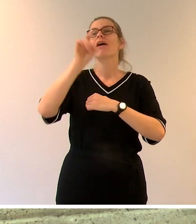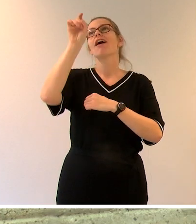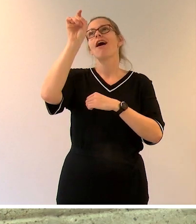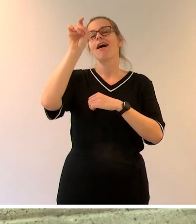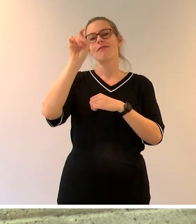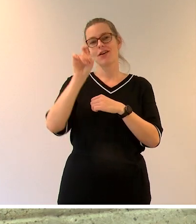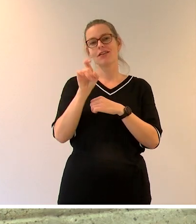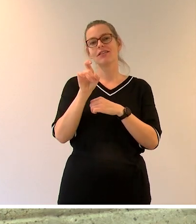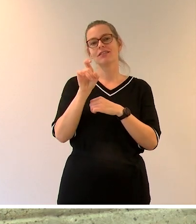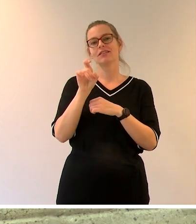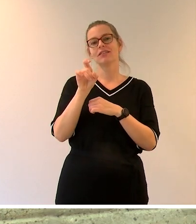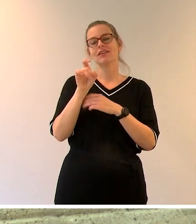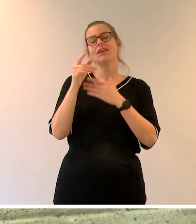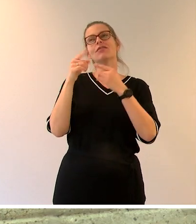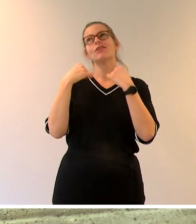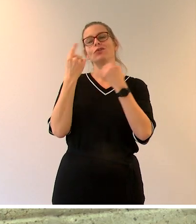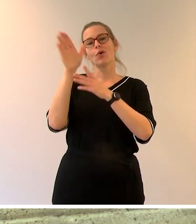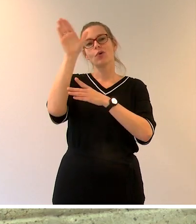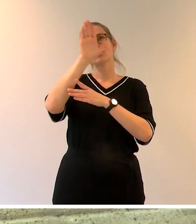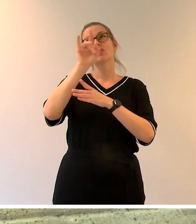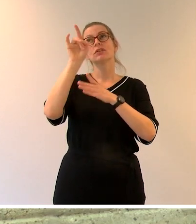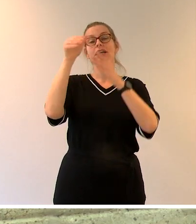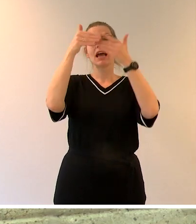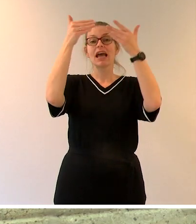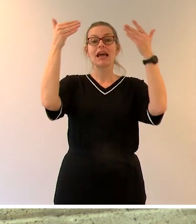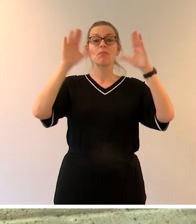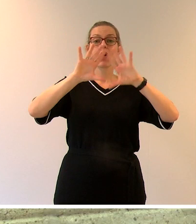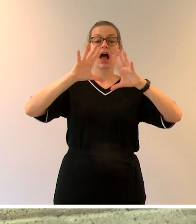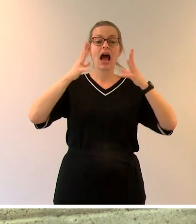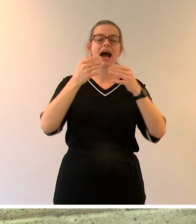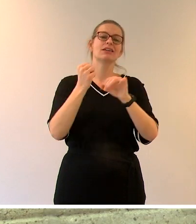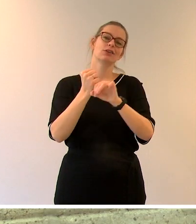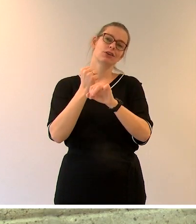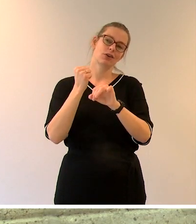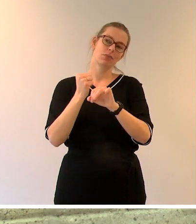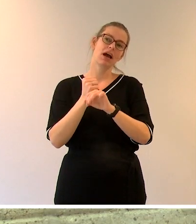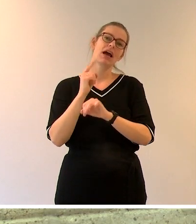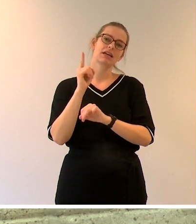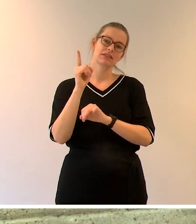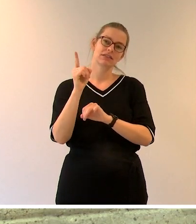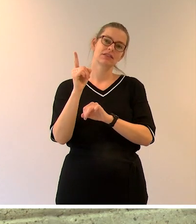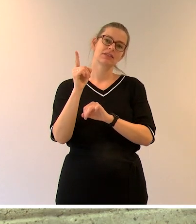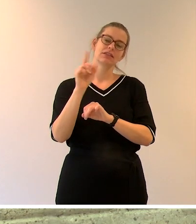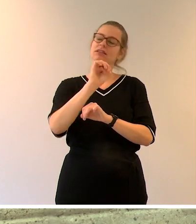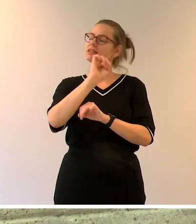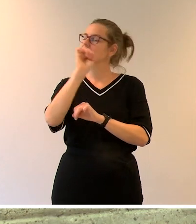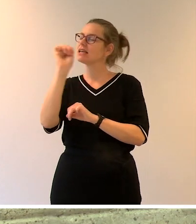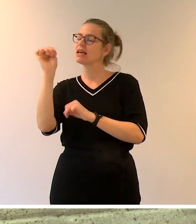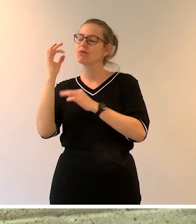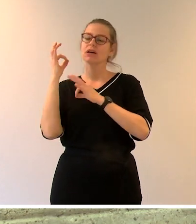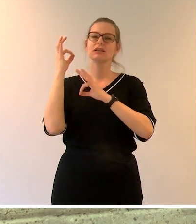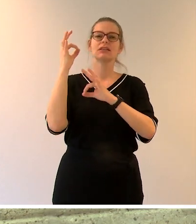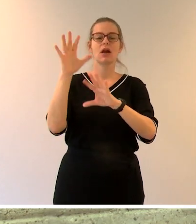afhankelijk is van onze God die de hemel en de aarde heeft gemaakt. Die trouw blijft tot